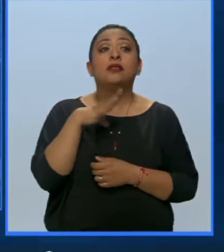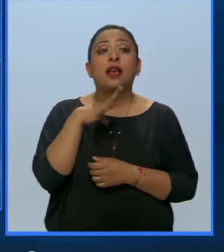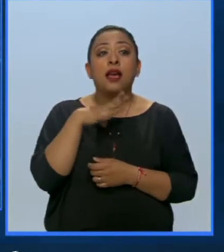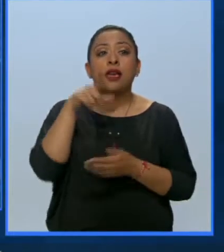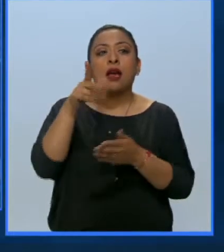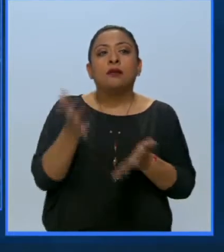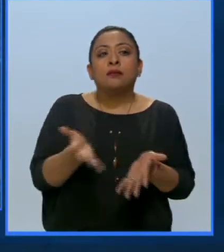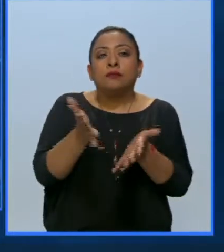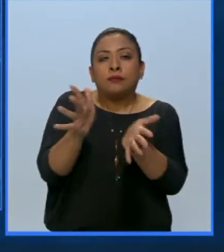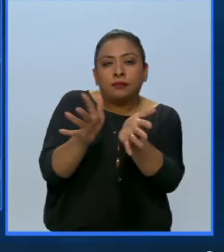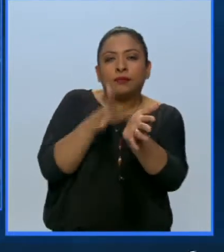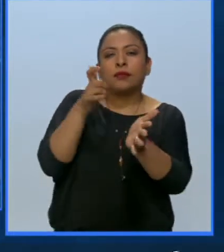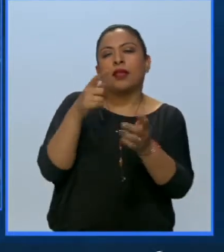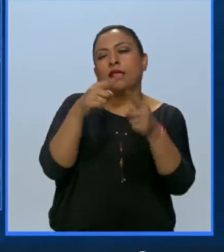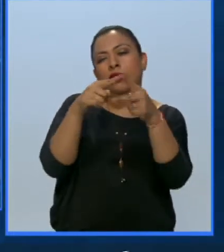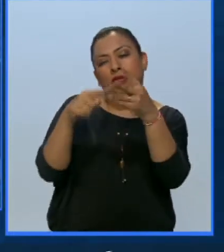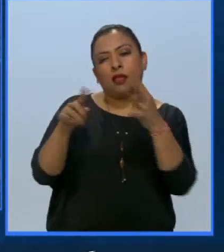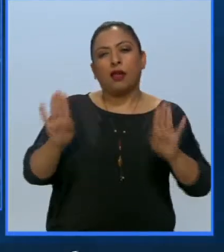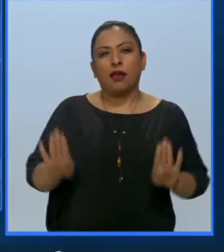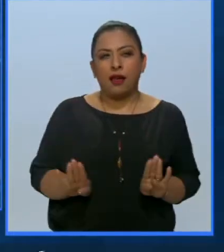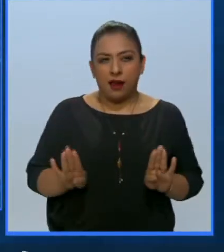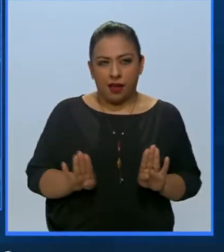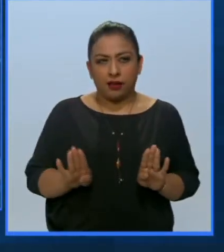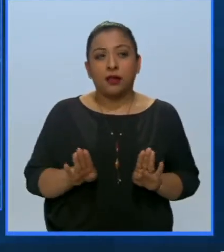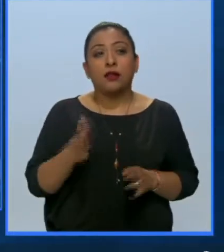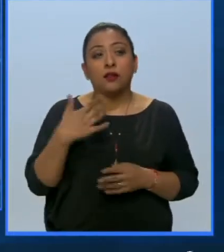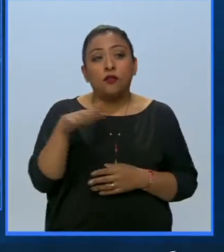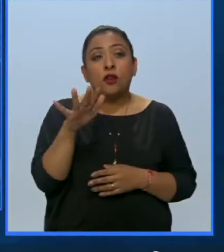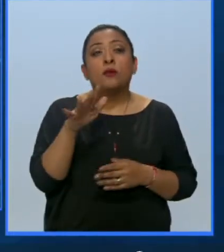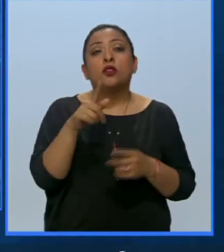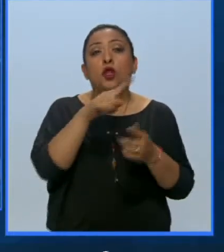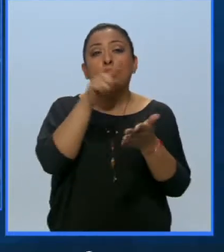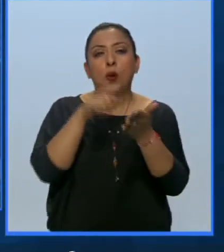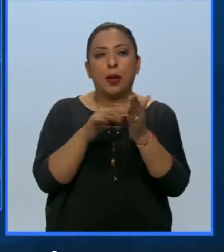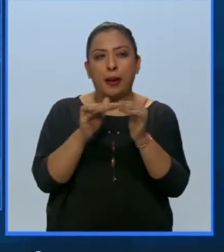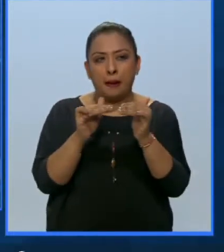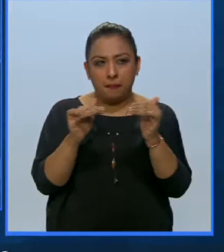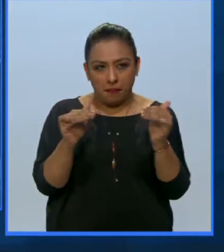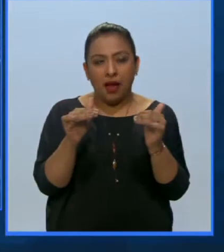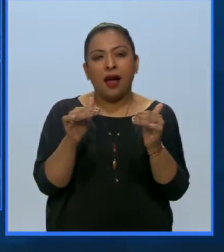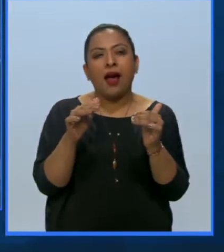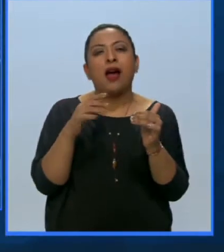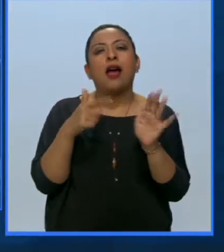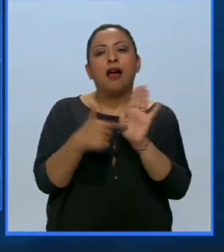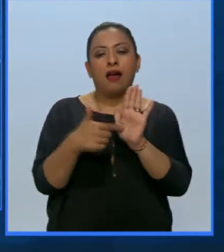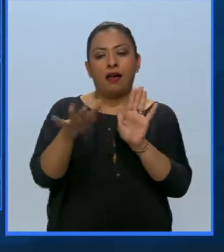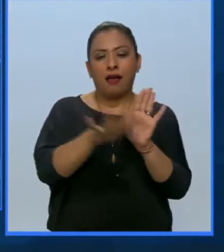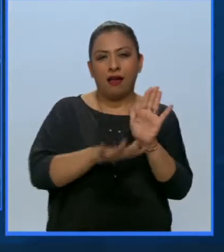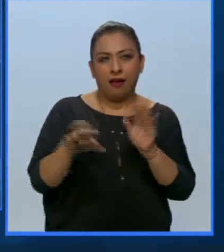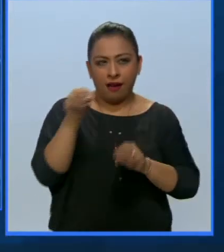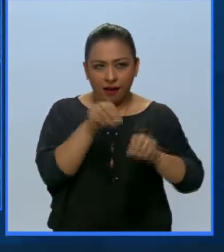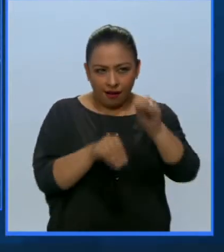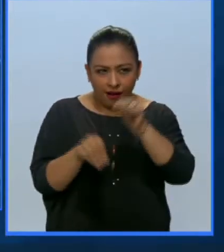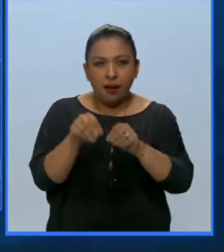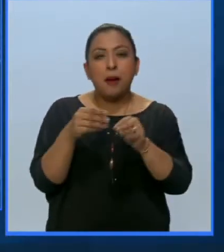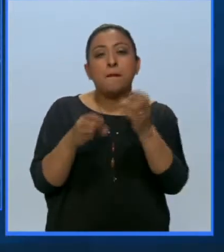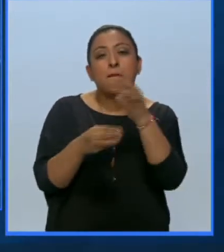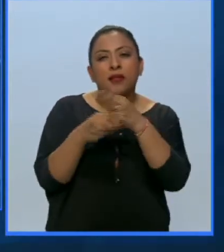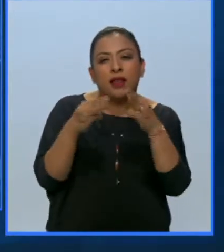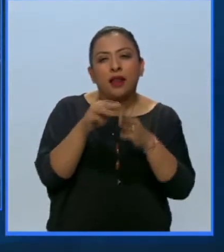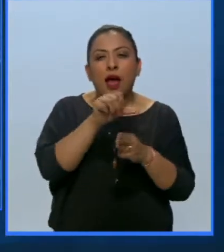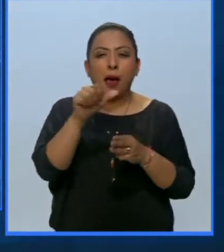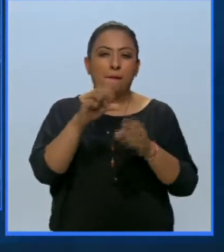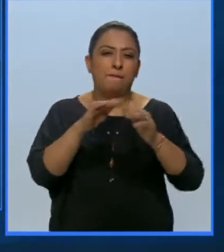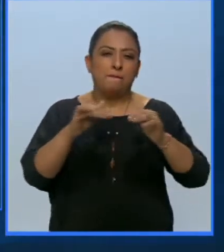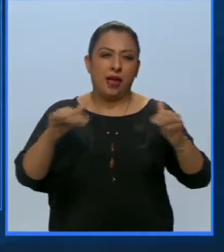pour s'inspirer et pour trouver des éléments aussi de notre décor. Des marionnettes sont faites avec des